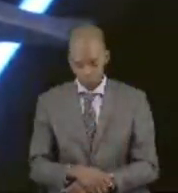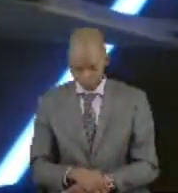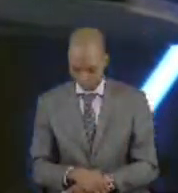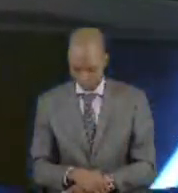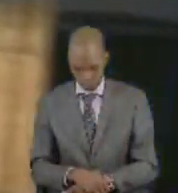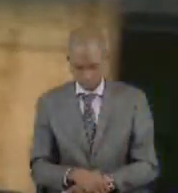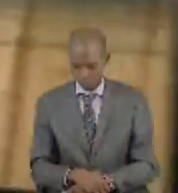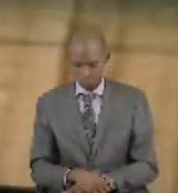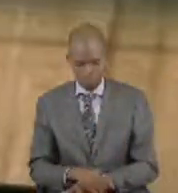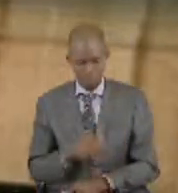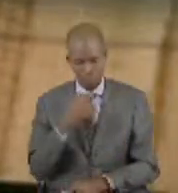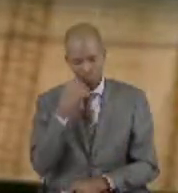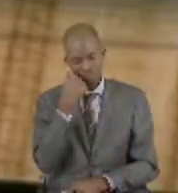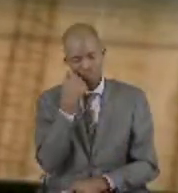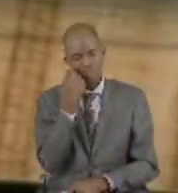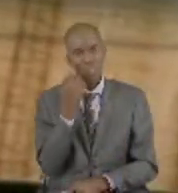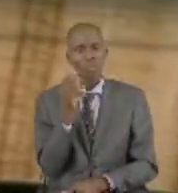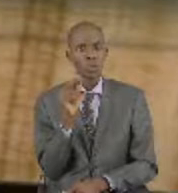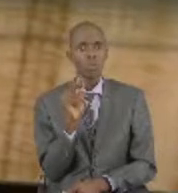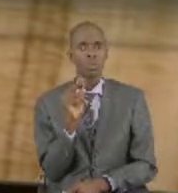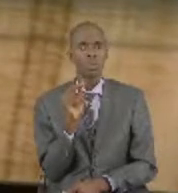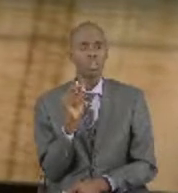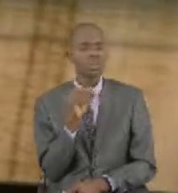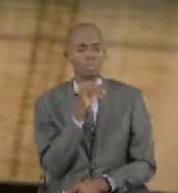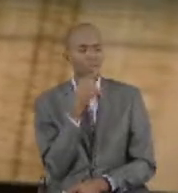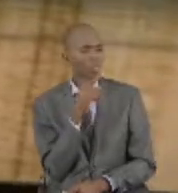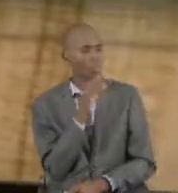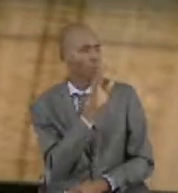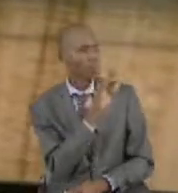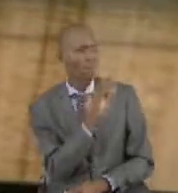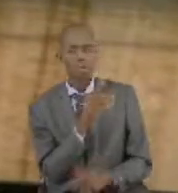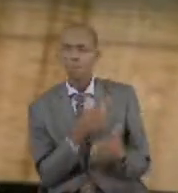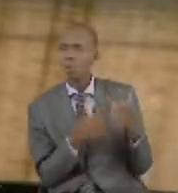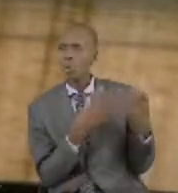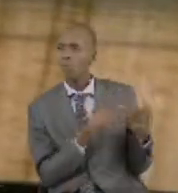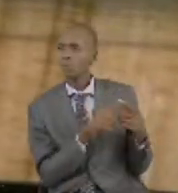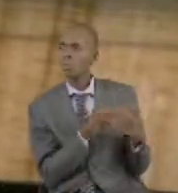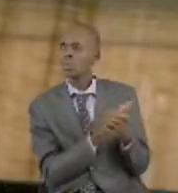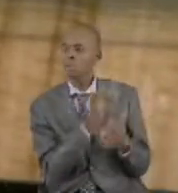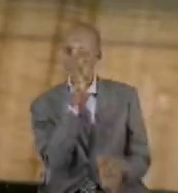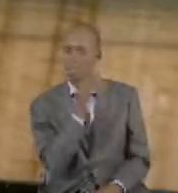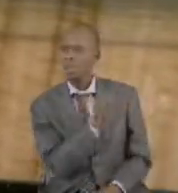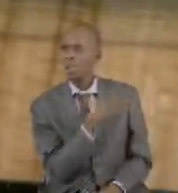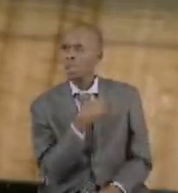tête en détresse, en honte, pour dire, oh mon Dieu, qu'est-ce qui s'est arrivé à cet homme? Oh pauvre